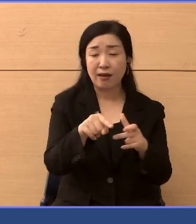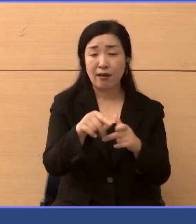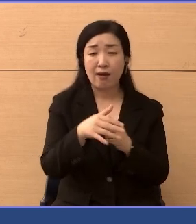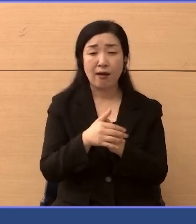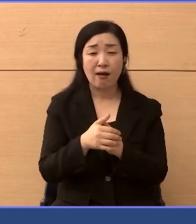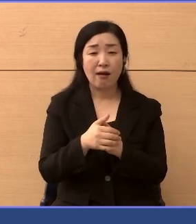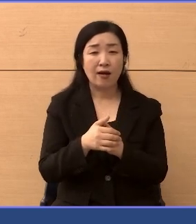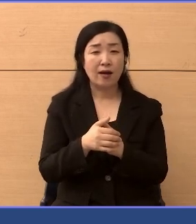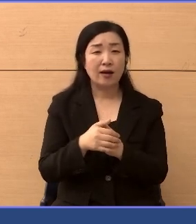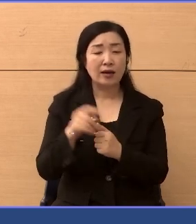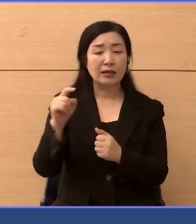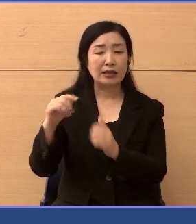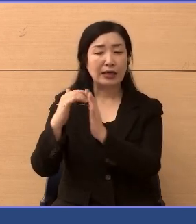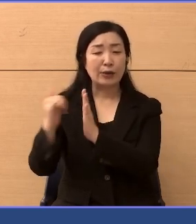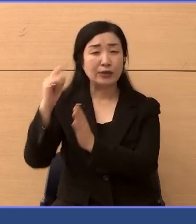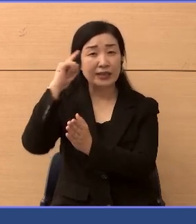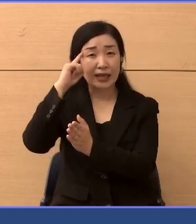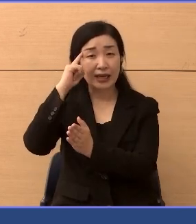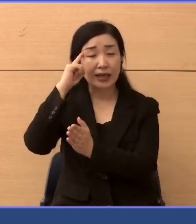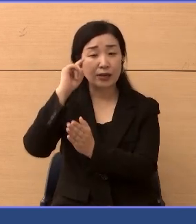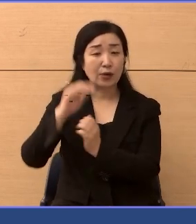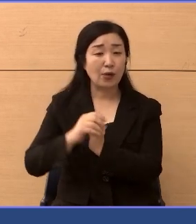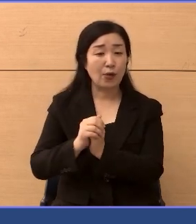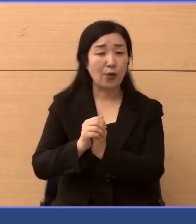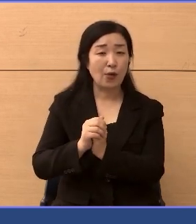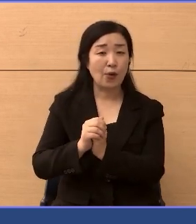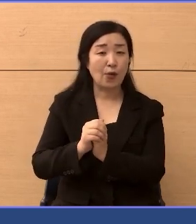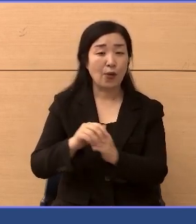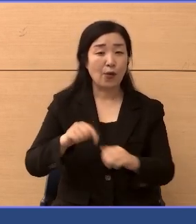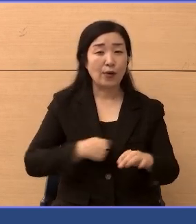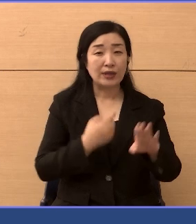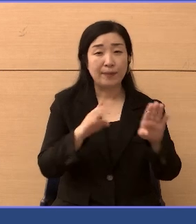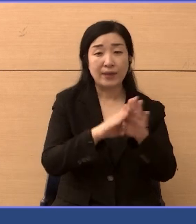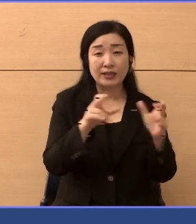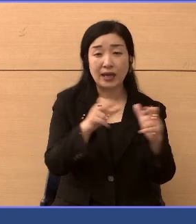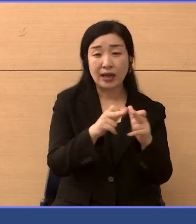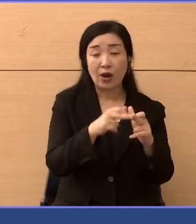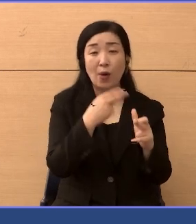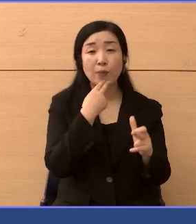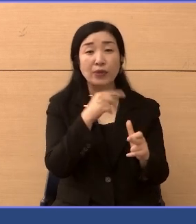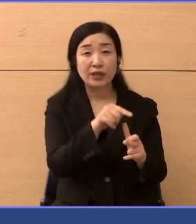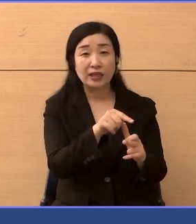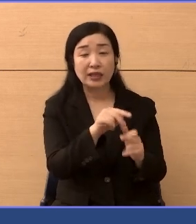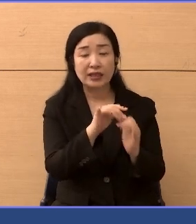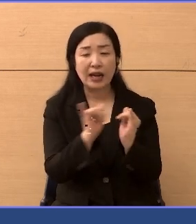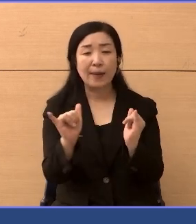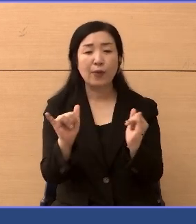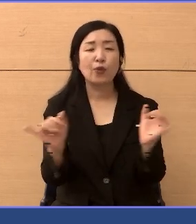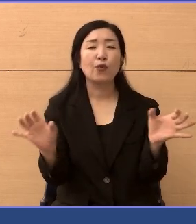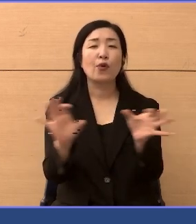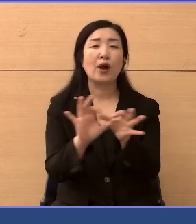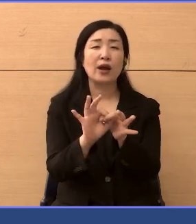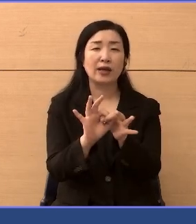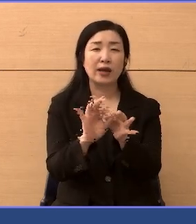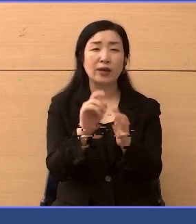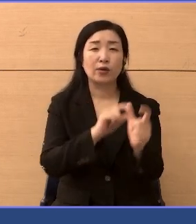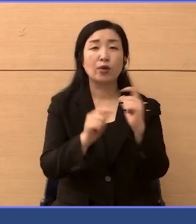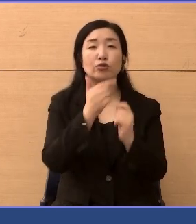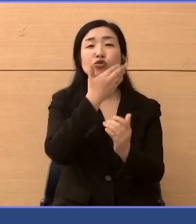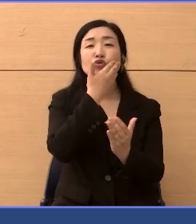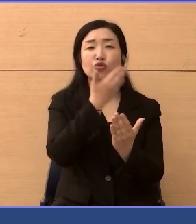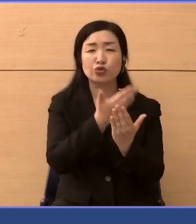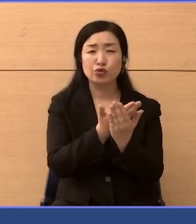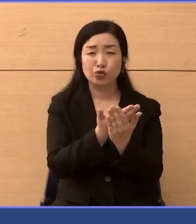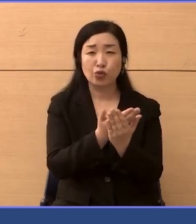가족들이 facilitate 생각하는 those 것만큼이나 relationships. 그냥 ASD가 없는 And 사람과 also during 마찬가지로 이 teenage 관계 years, 발전에 있어서 particularly 친구가 굉장히